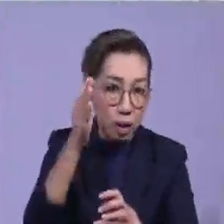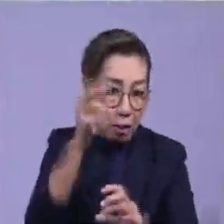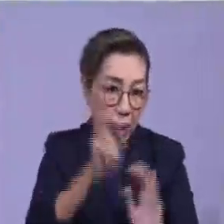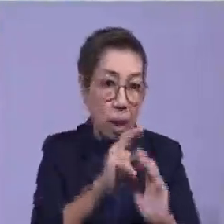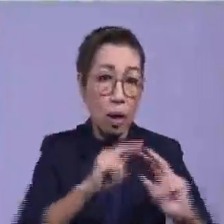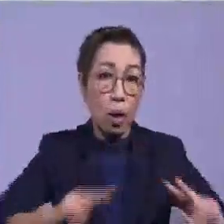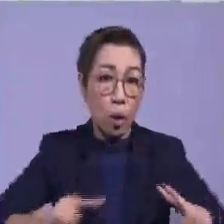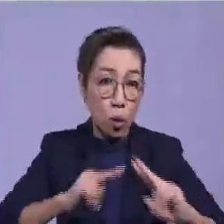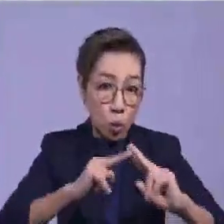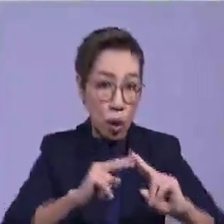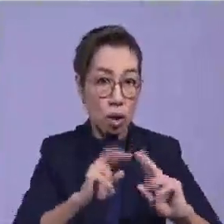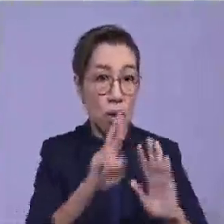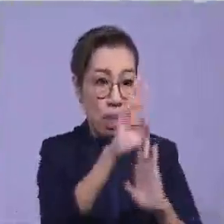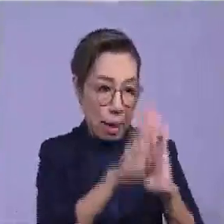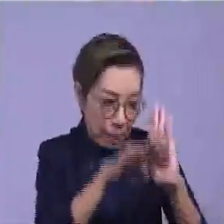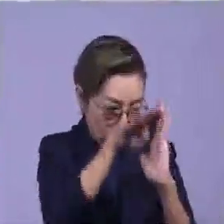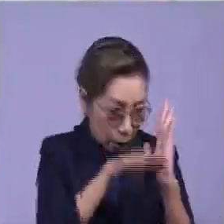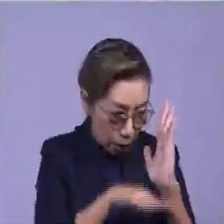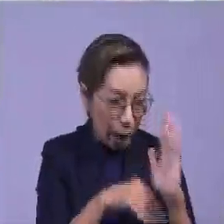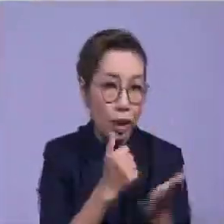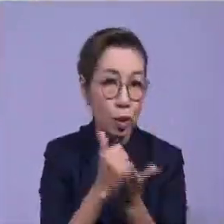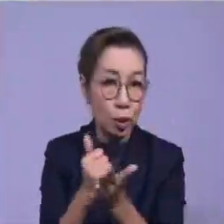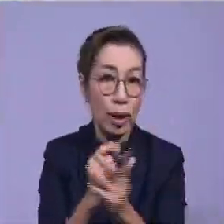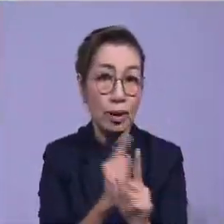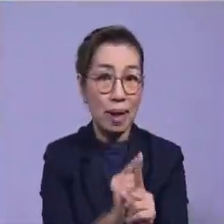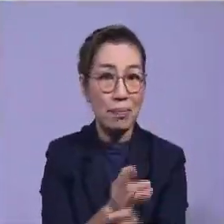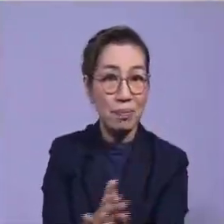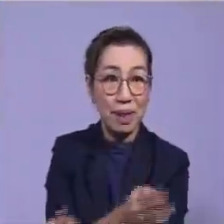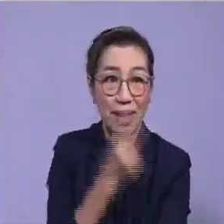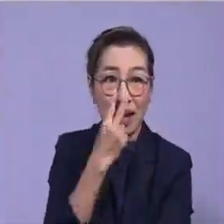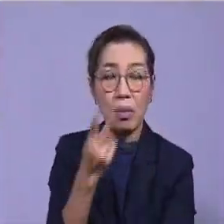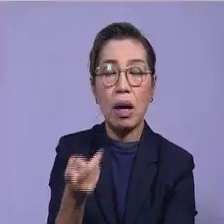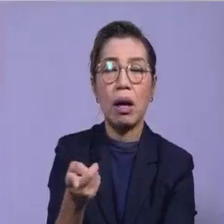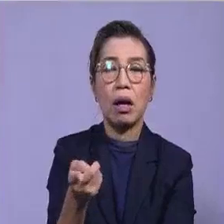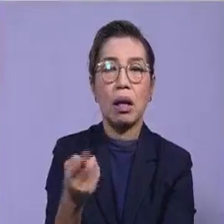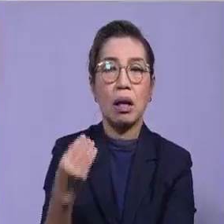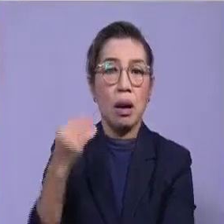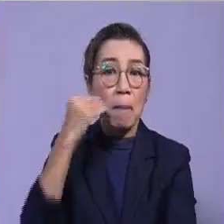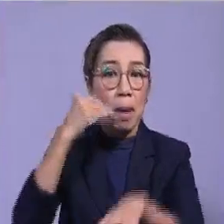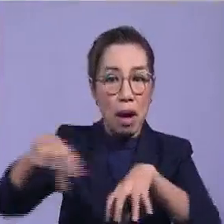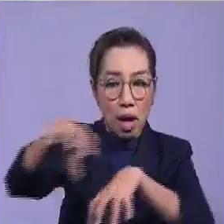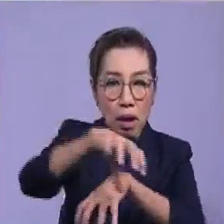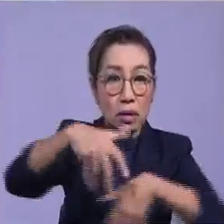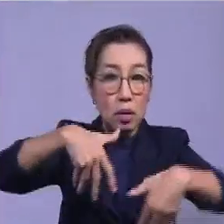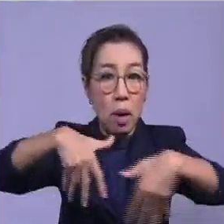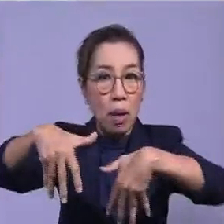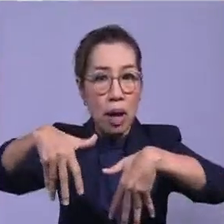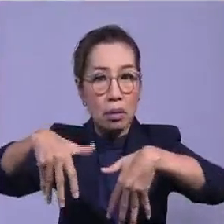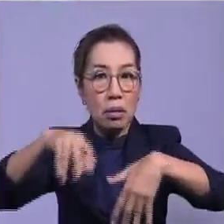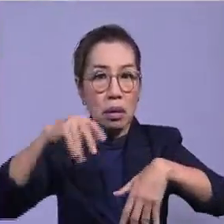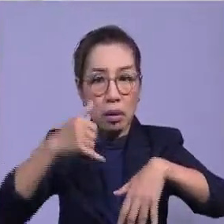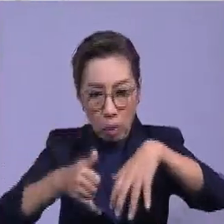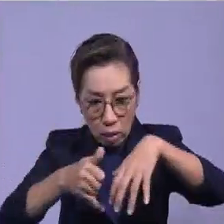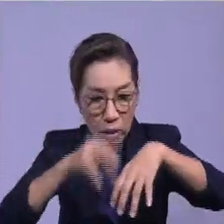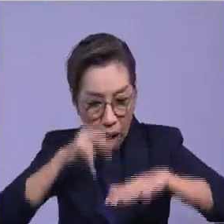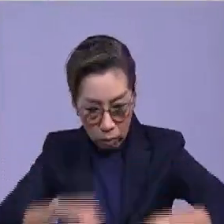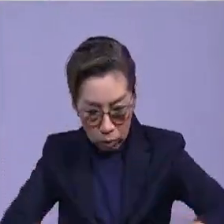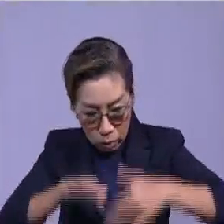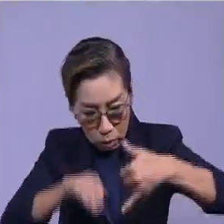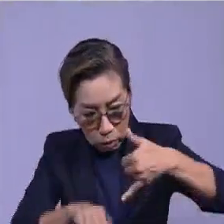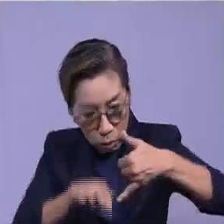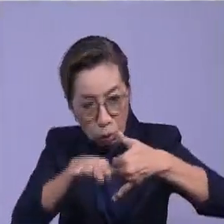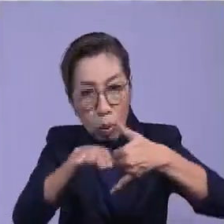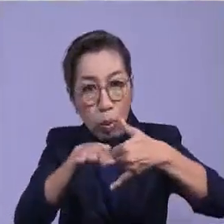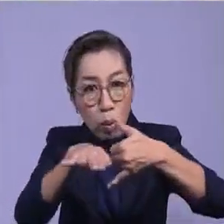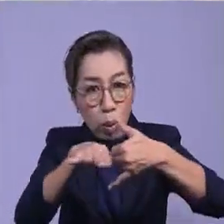ตามระเบียบของกระทรวงต่อไปนะคะแต่ก็เห็นภาพที่เห็นเนี่ยชาวบ้านหลายคนก็คือต้องอยู่กับน้ำที่สูงเกือบเท่าเอวนะ